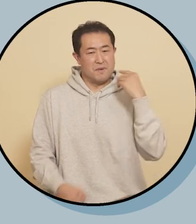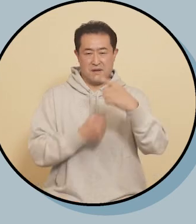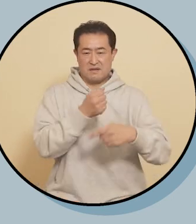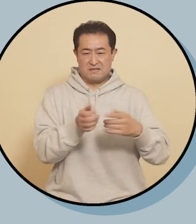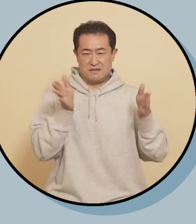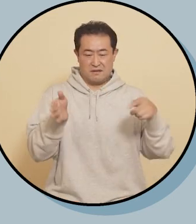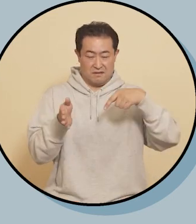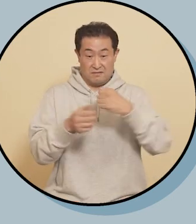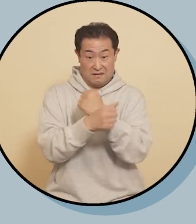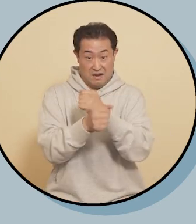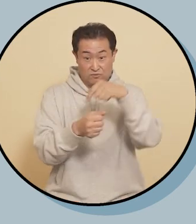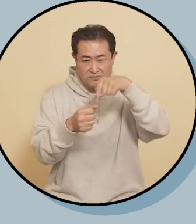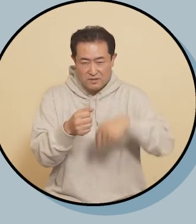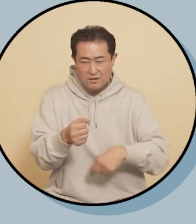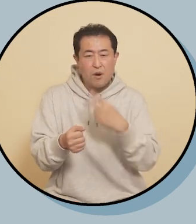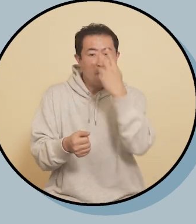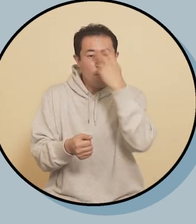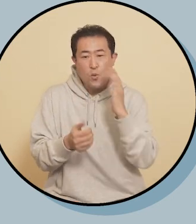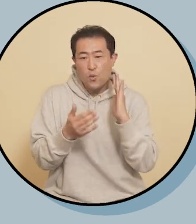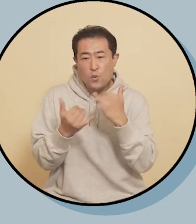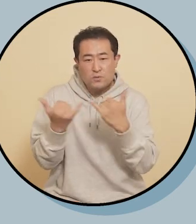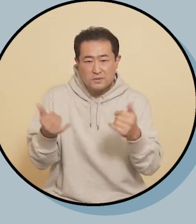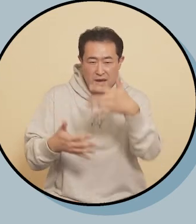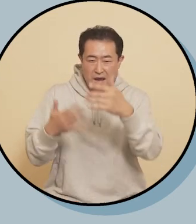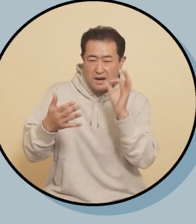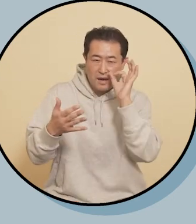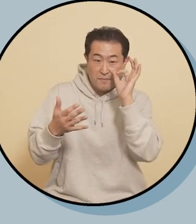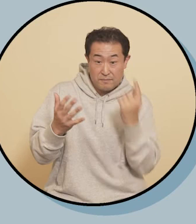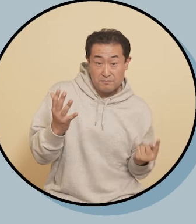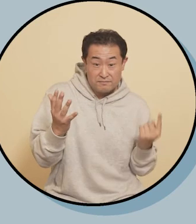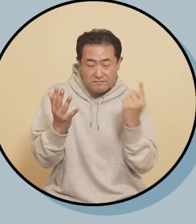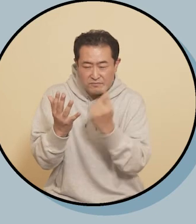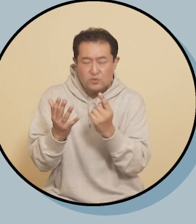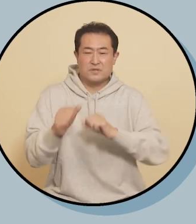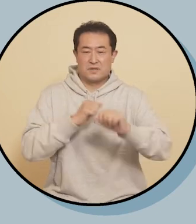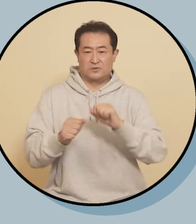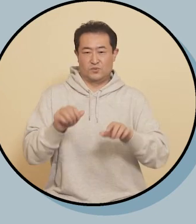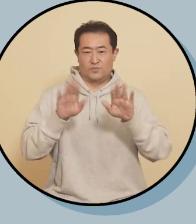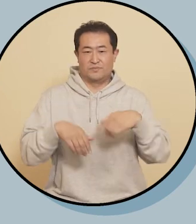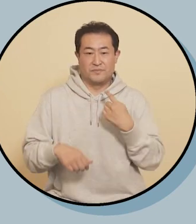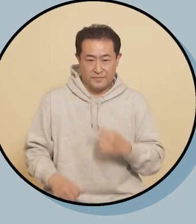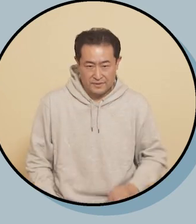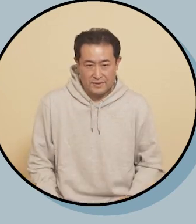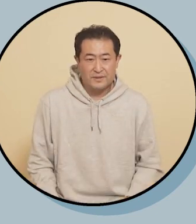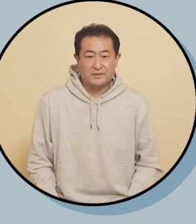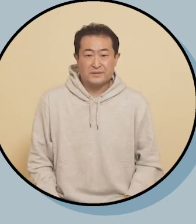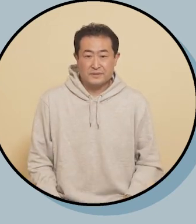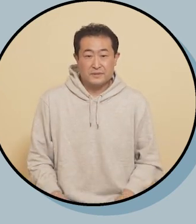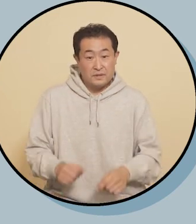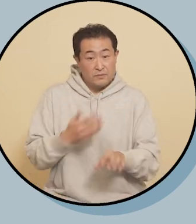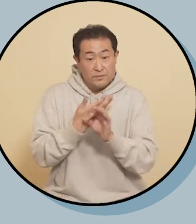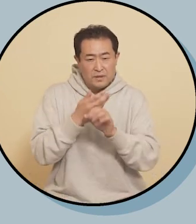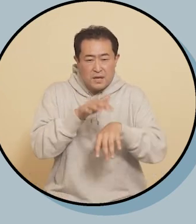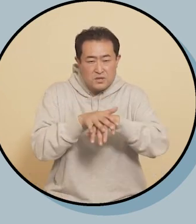ずーっとテーマではありますで1回その1年間研究でですねもうろう者に映画を見てもらうという